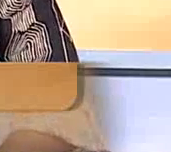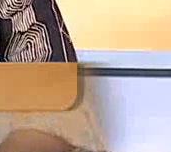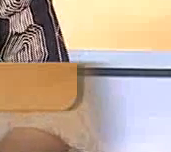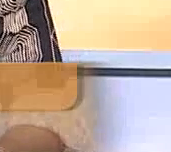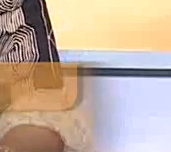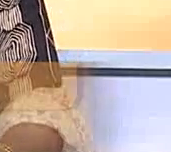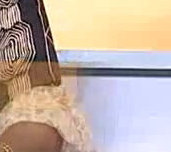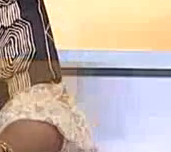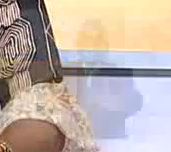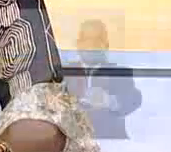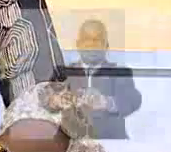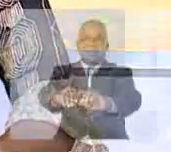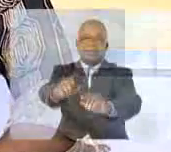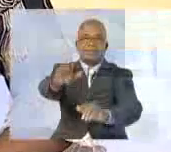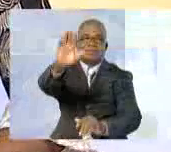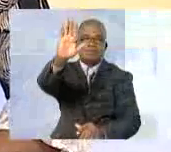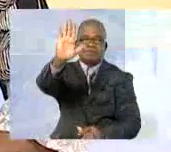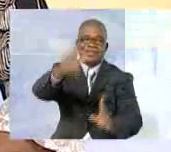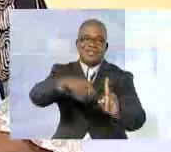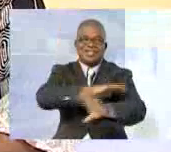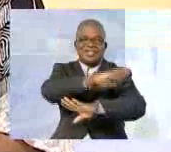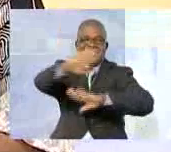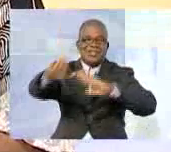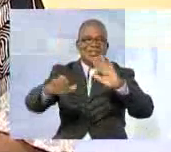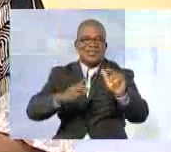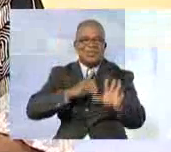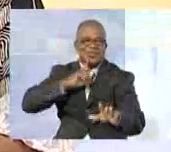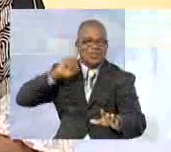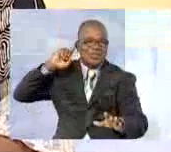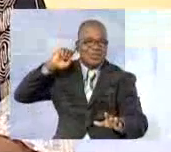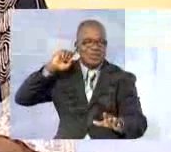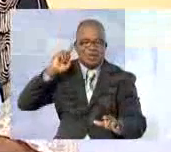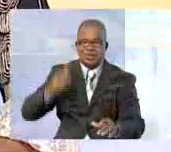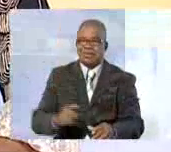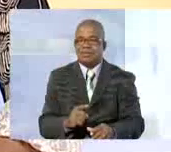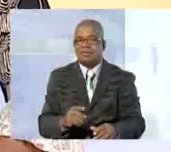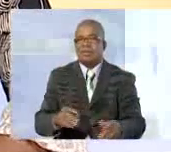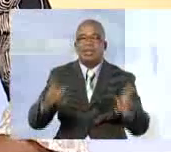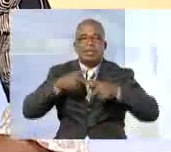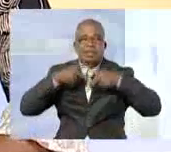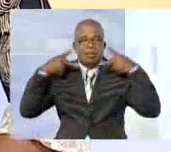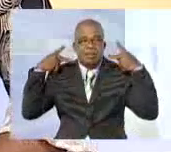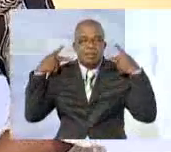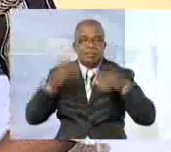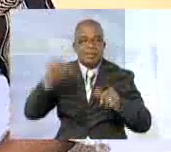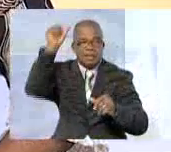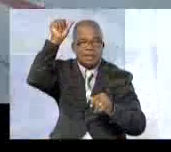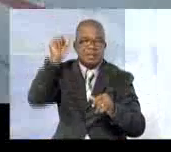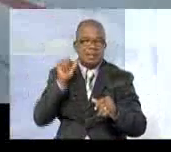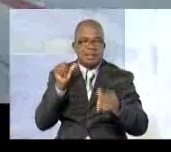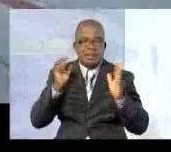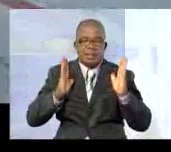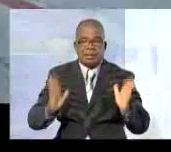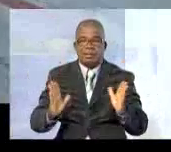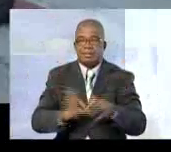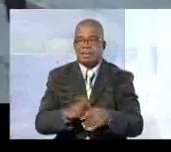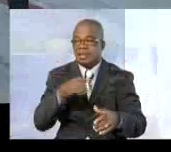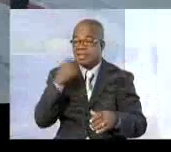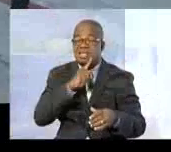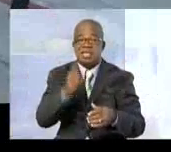aujourd'hui l'inhumation du nonce apostolique Mgr Ambrose Mata en Inde, son pays natal. Hier, jeudi